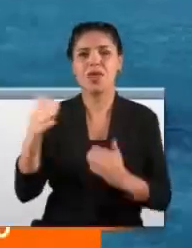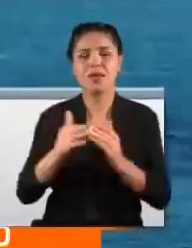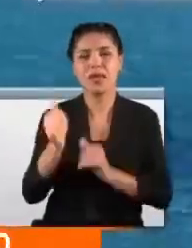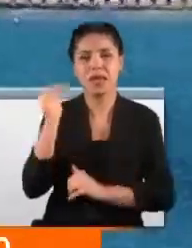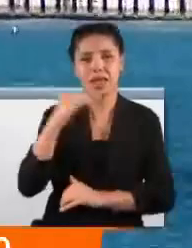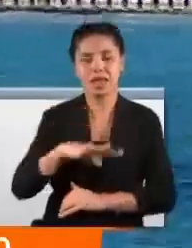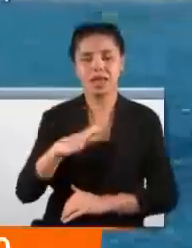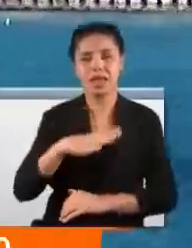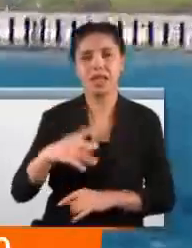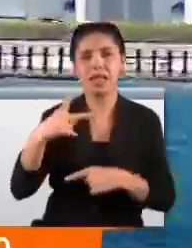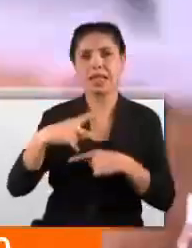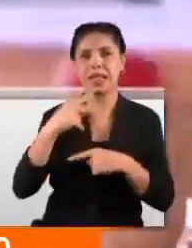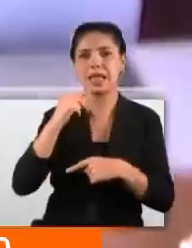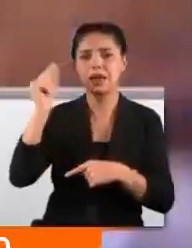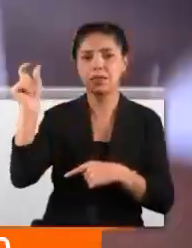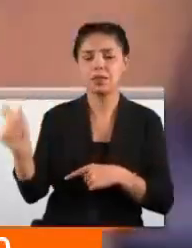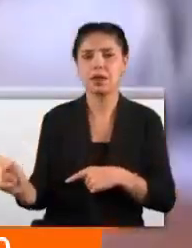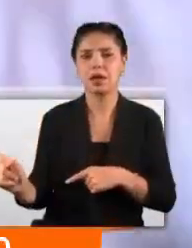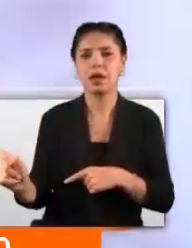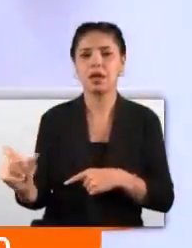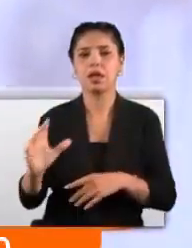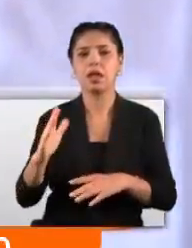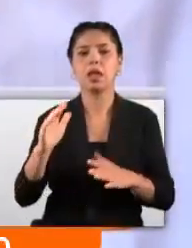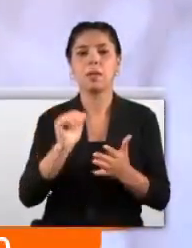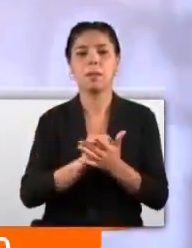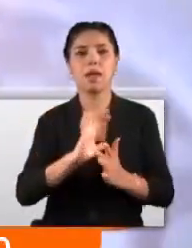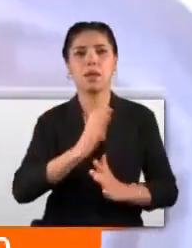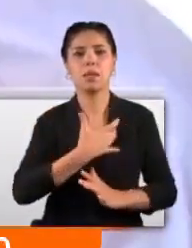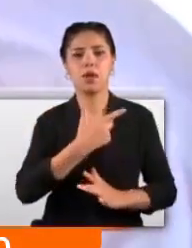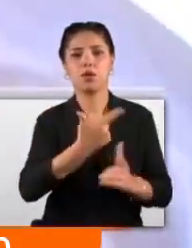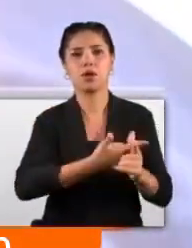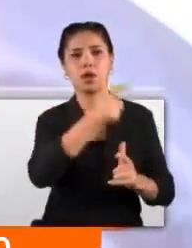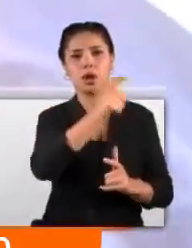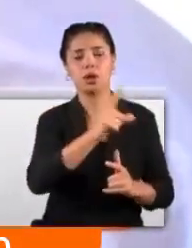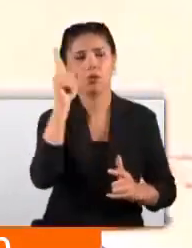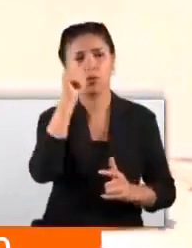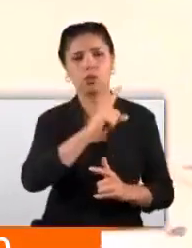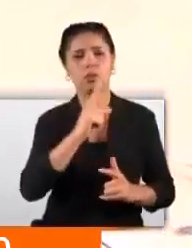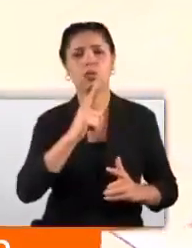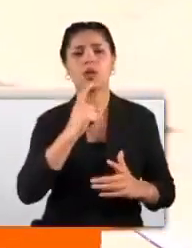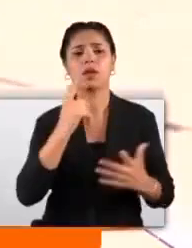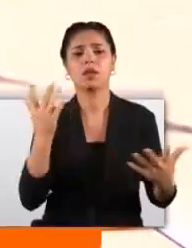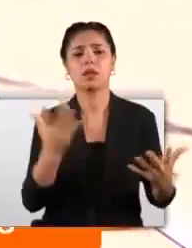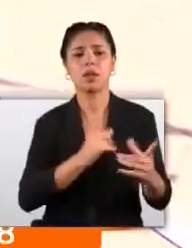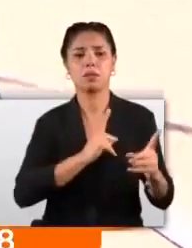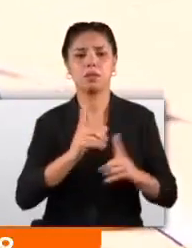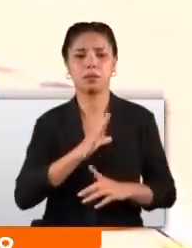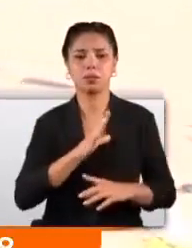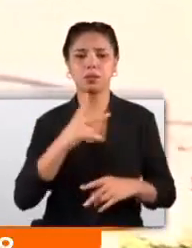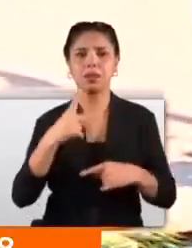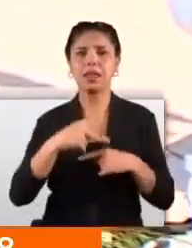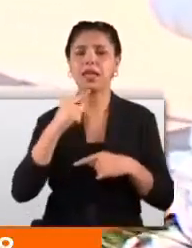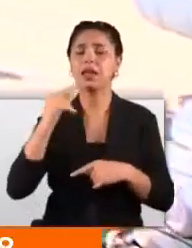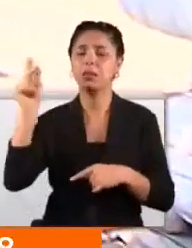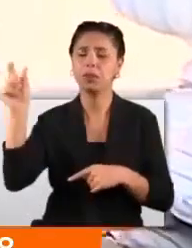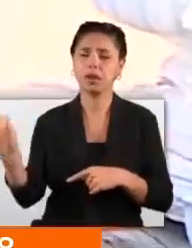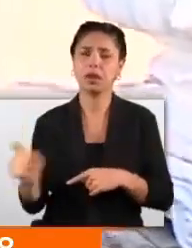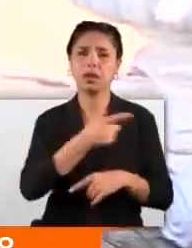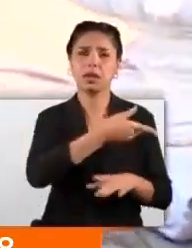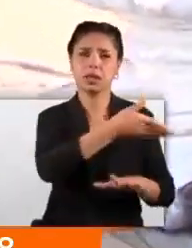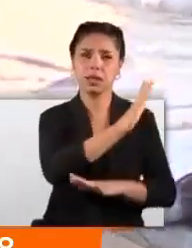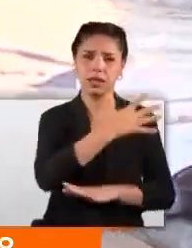isteyen Zeynep Dirvana, medya patronu kiracısı yüzünden 7 yıldır mahkeme yollarında. Zeynep Hanım kendisinin çıkmasını istiyor ancak